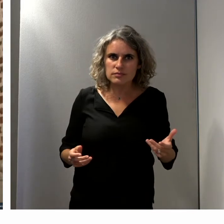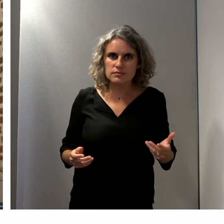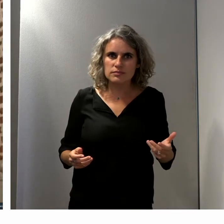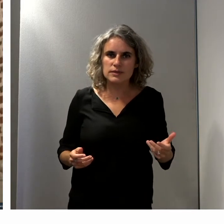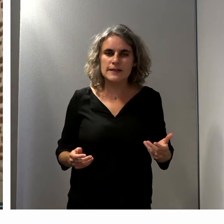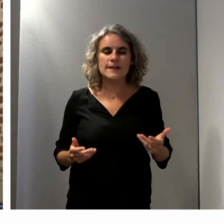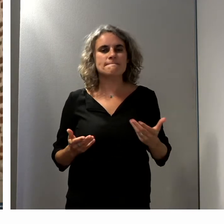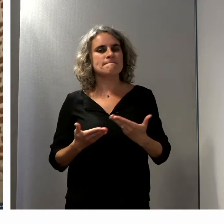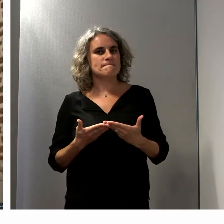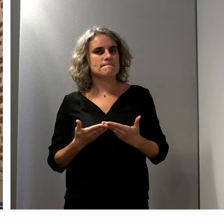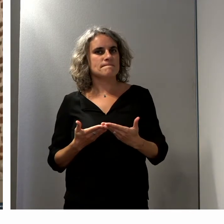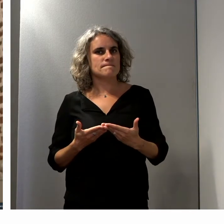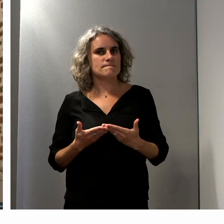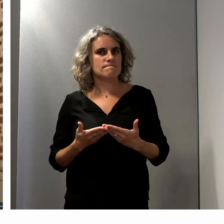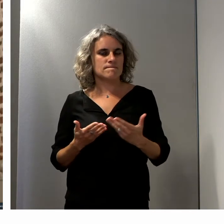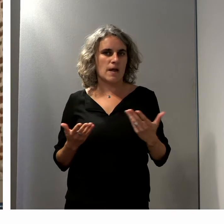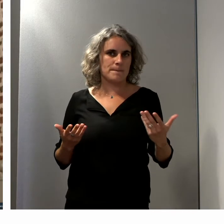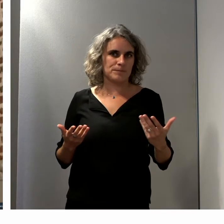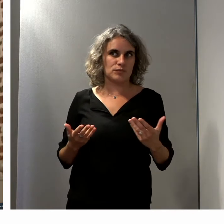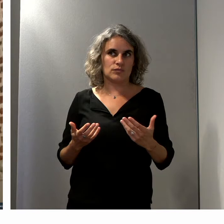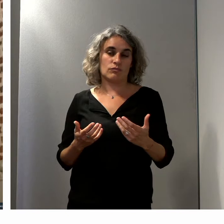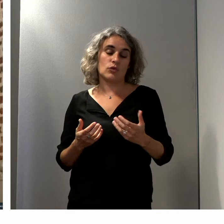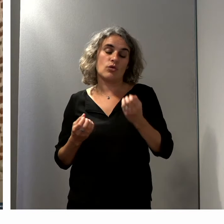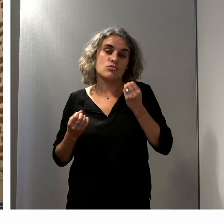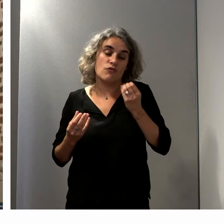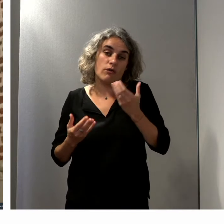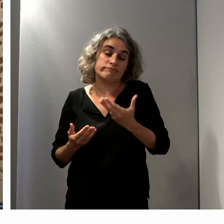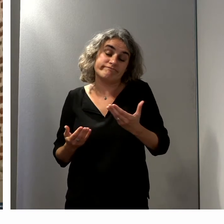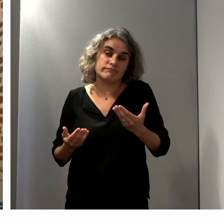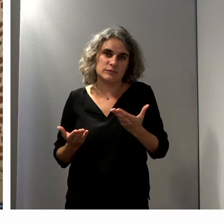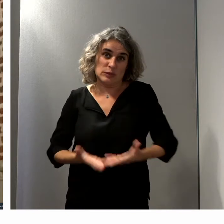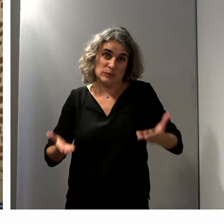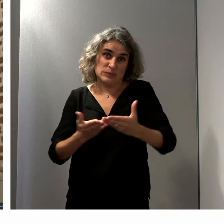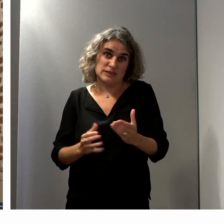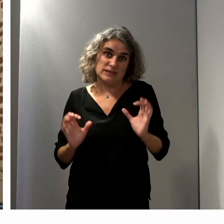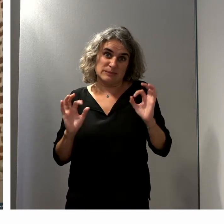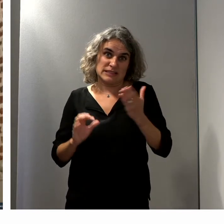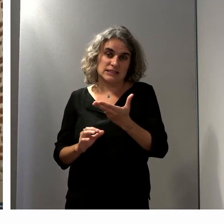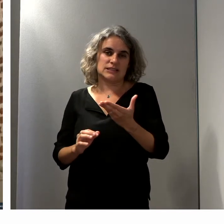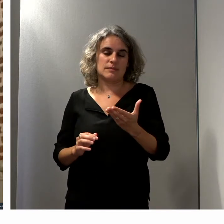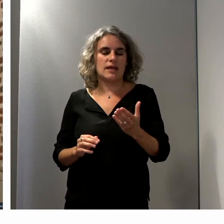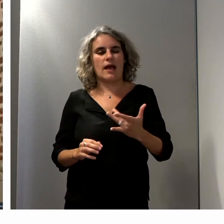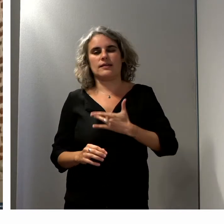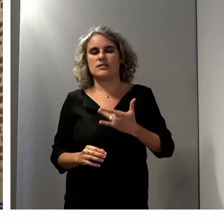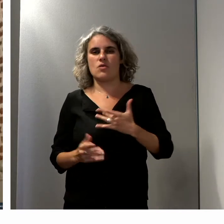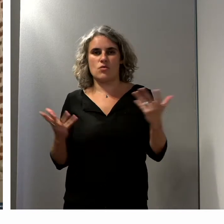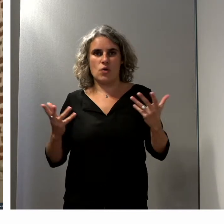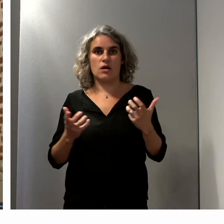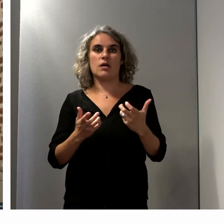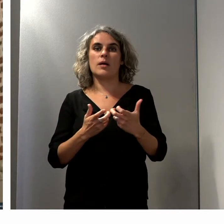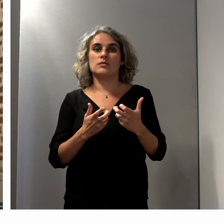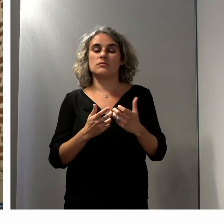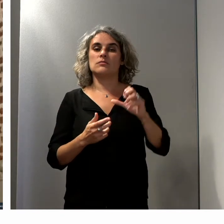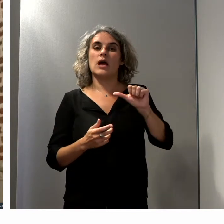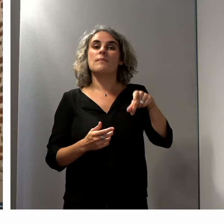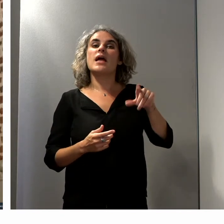générique. Et là, donc, ça marche une fois sur 5 en vrai. Et là, ce que je trouve intéressant, c'est tout le travail que notamment la PF